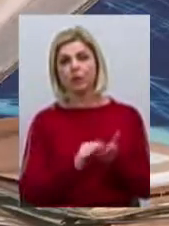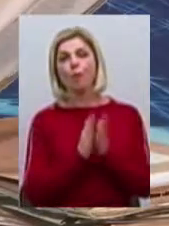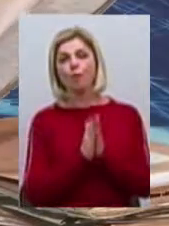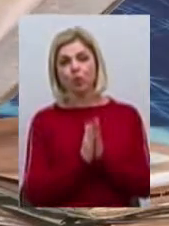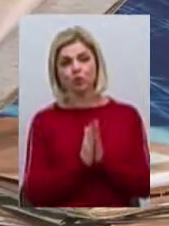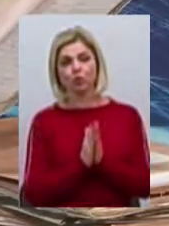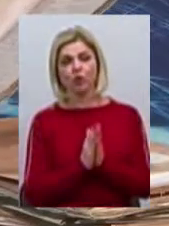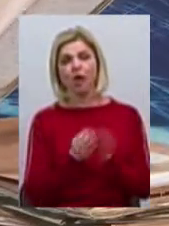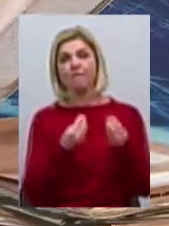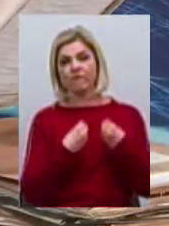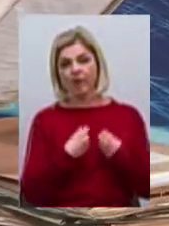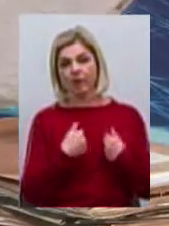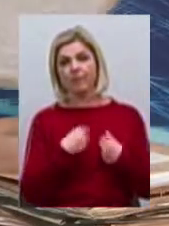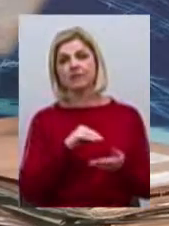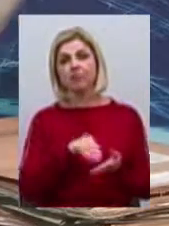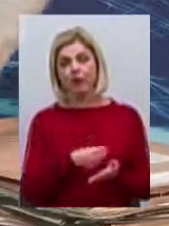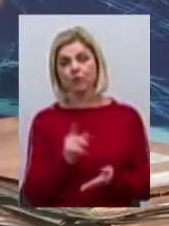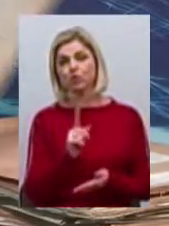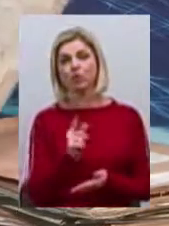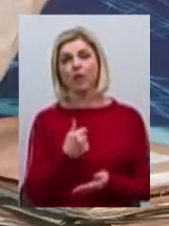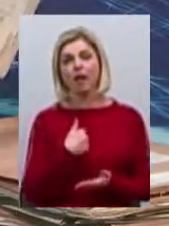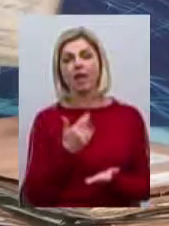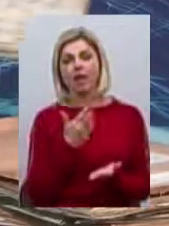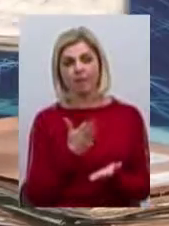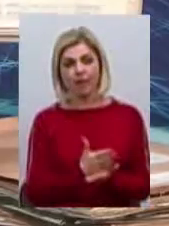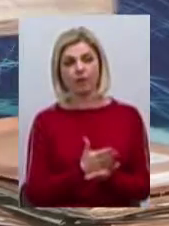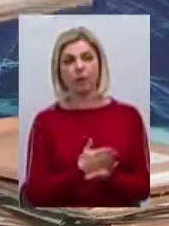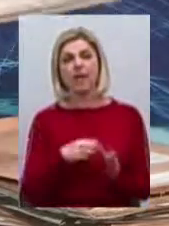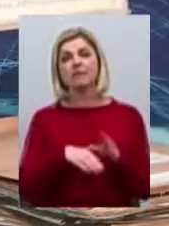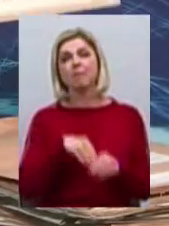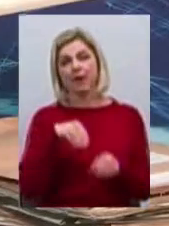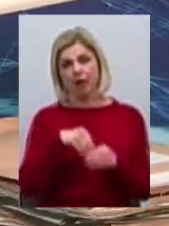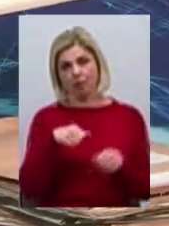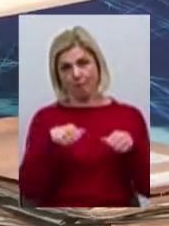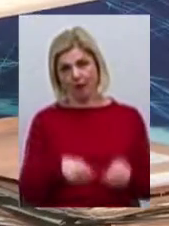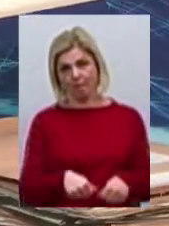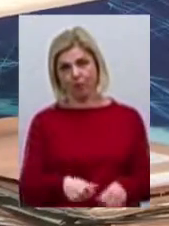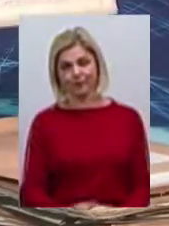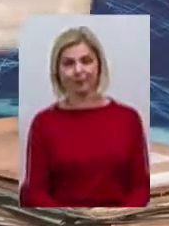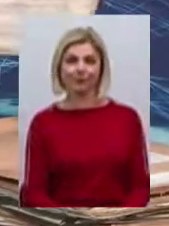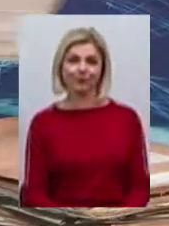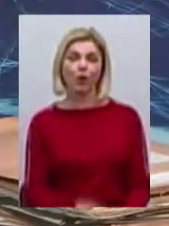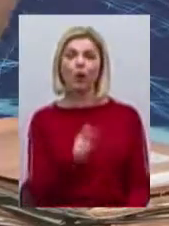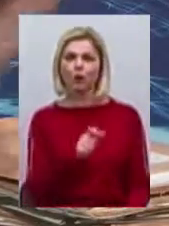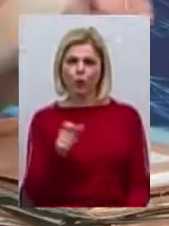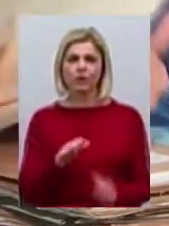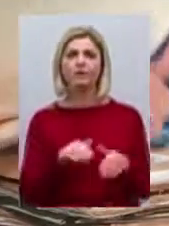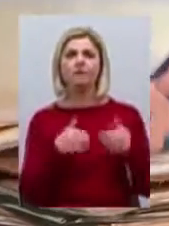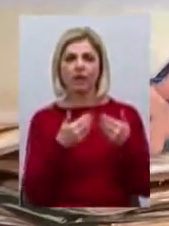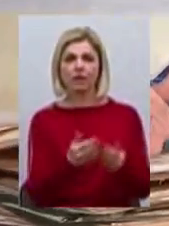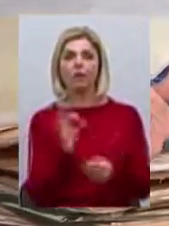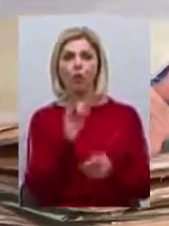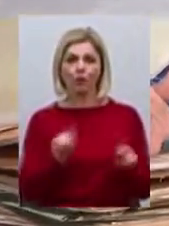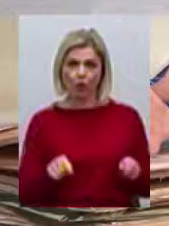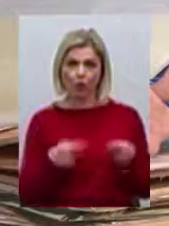настоящим прошу видати мені справку о том, що я імею ізбирательне право. Люди зверталися про